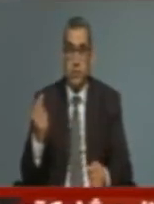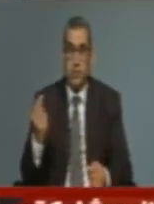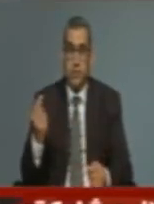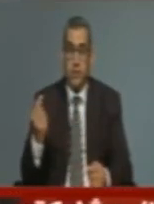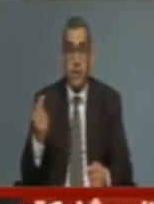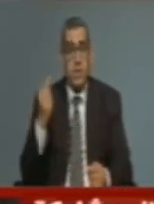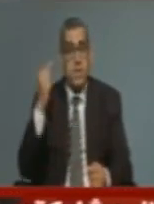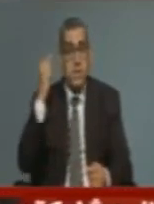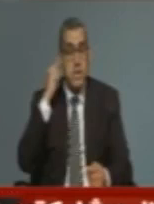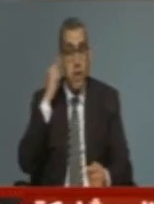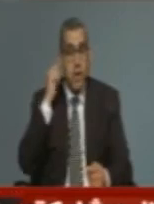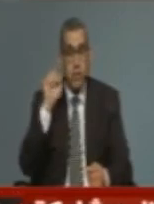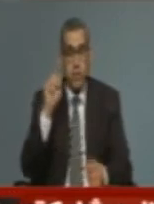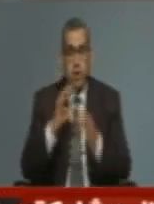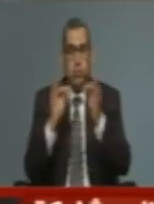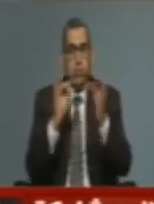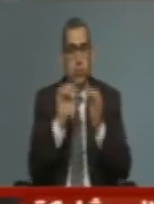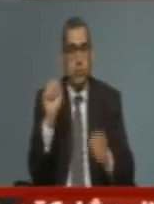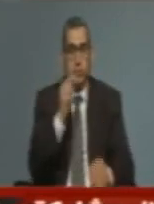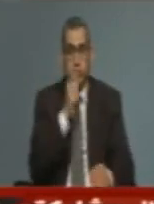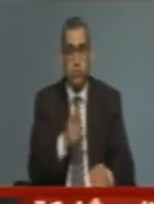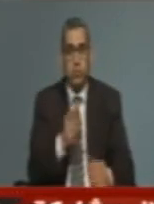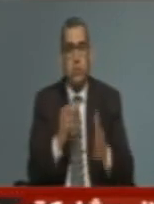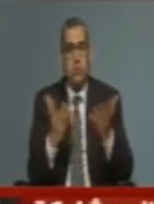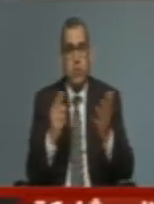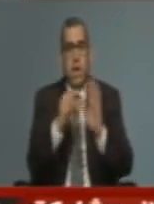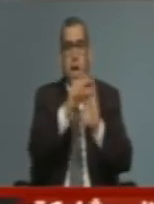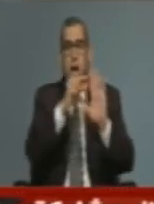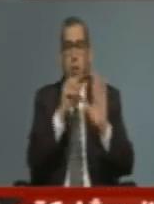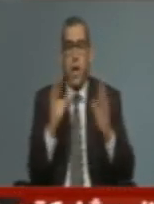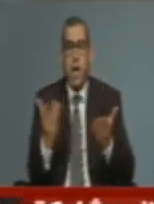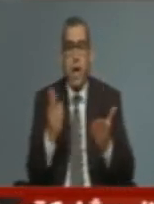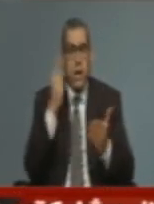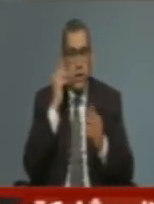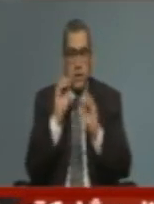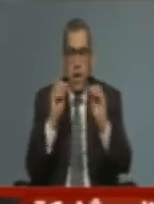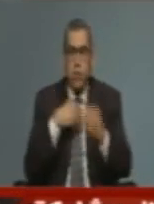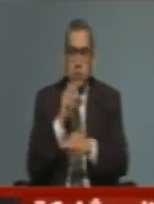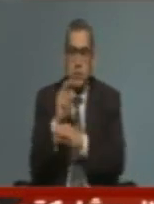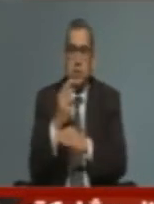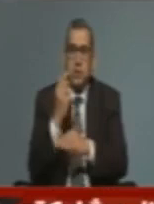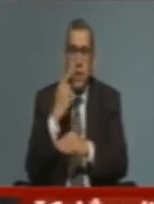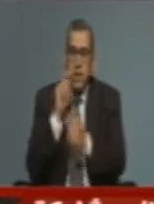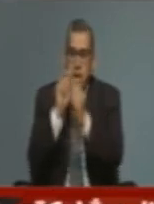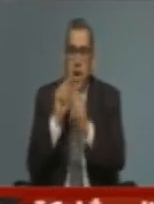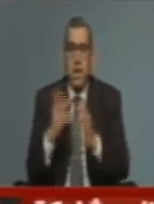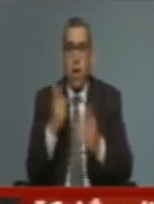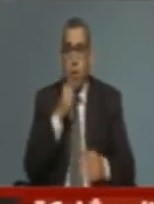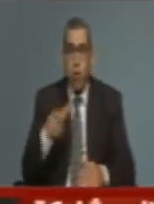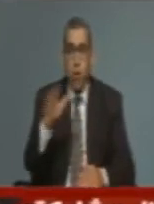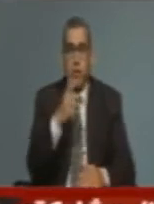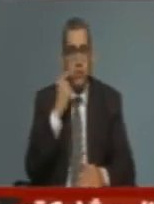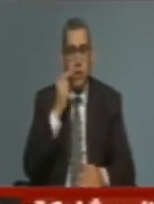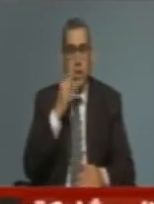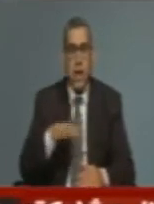سمعتوا من بعض حكايات يعني. ايه العنوان، ايه النصيحه اللي احنا نقولها لكل الناس، ومش بس للناس